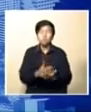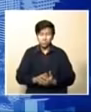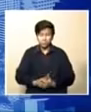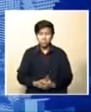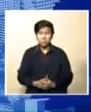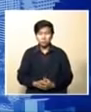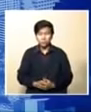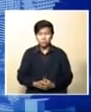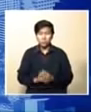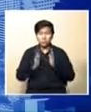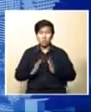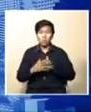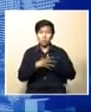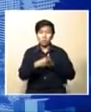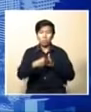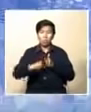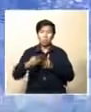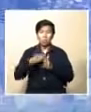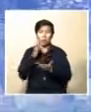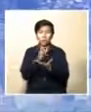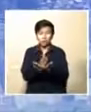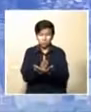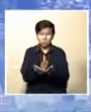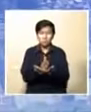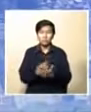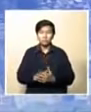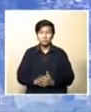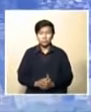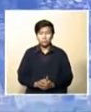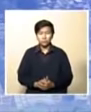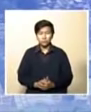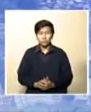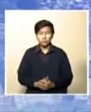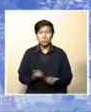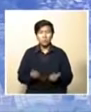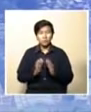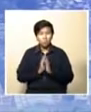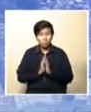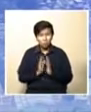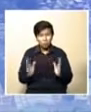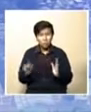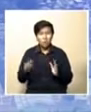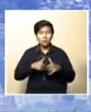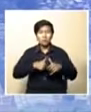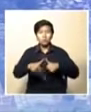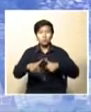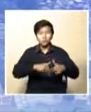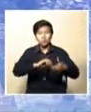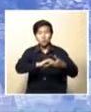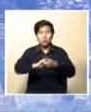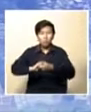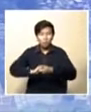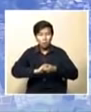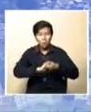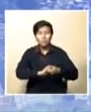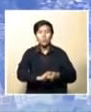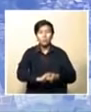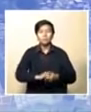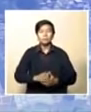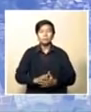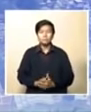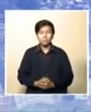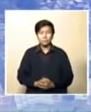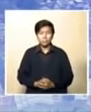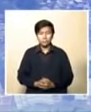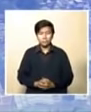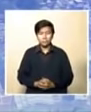ครับในขณะที่ท่านเหนื่อยยากลำบากนั้นมีพี่น้องประชาชนที่เป็นบุคลากรภาครัฐอสมและอาสาสมัคร